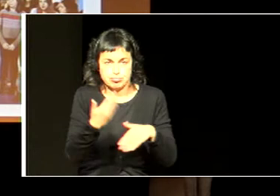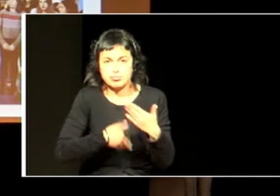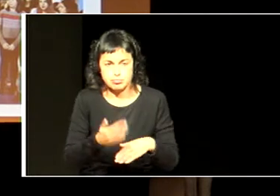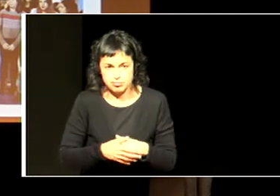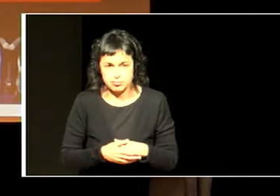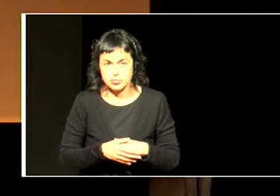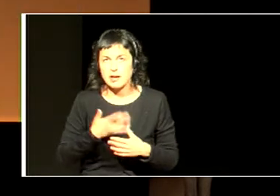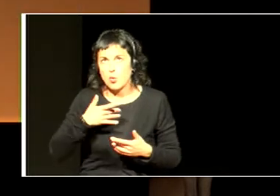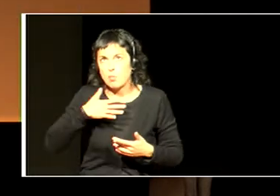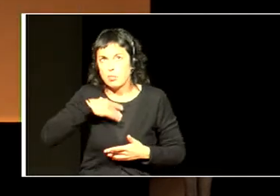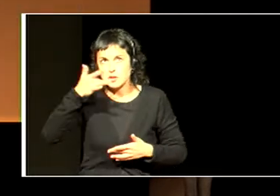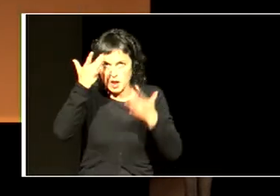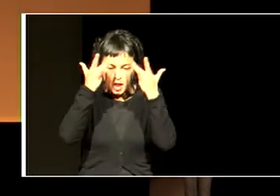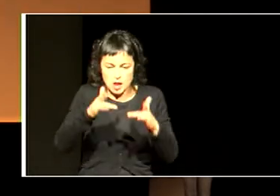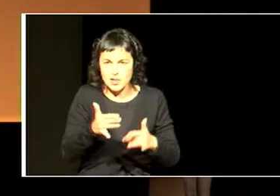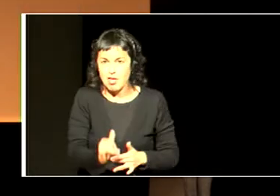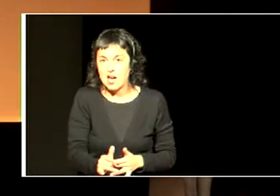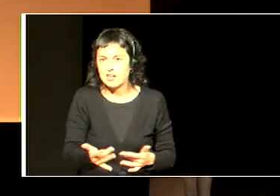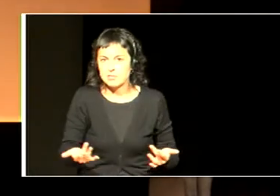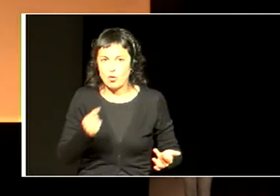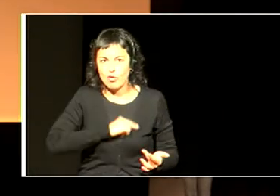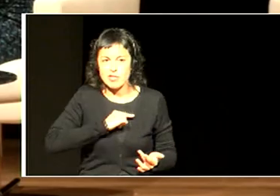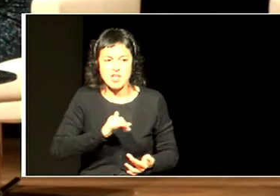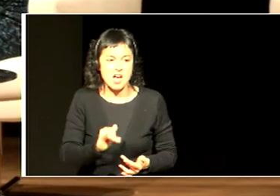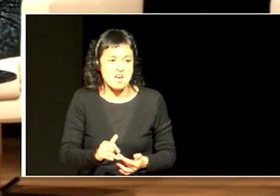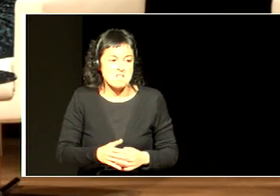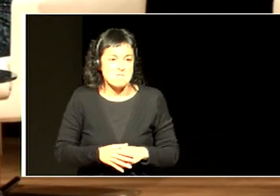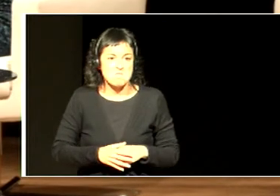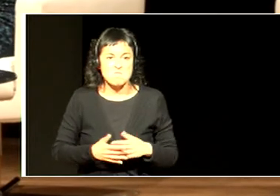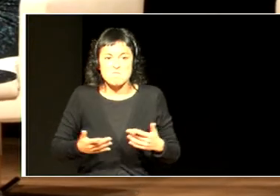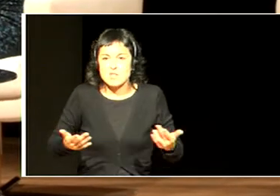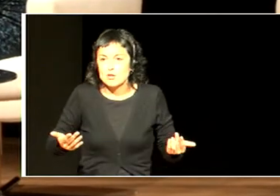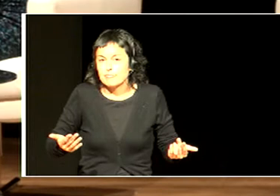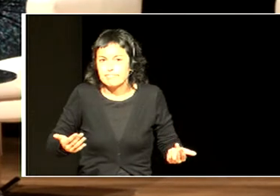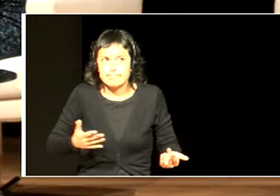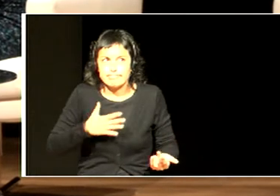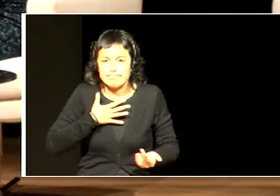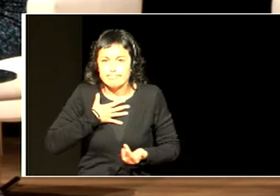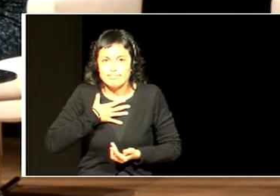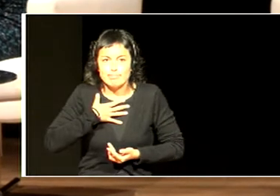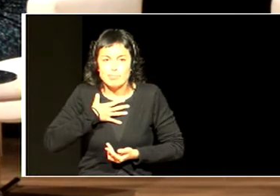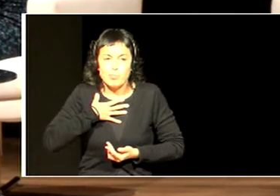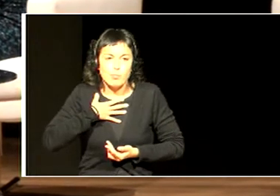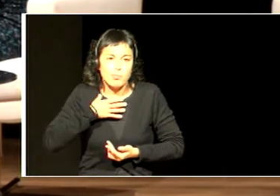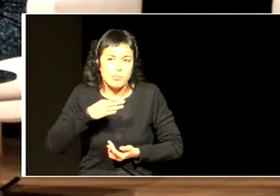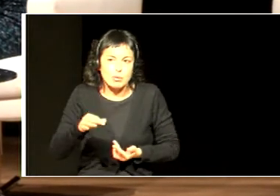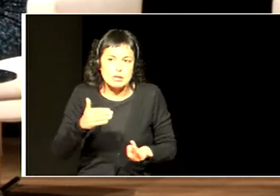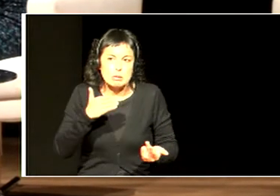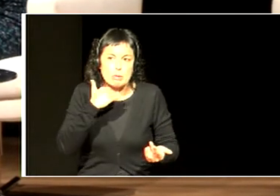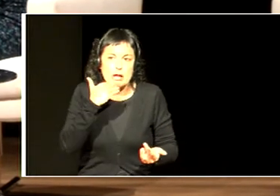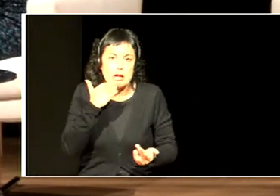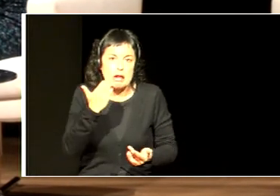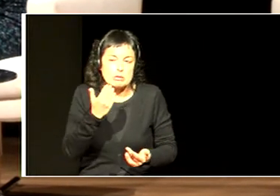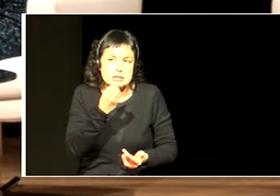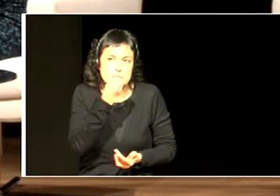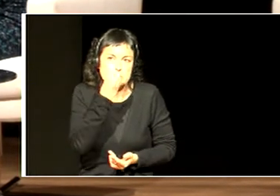oso kontzientziatuta egon, beti egiten dugu zerbait hori ez dena, ez da, egokia ez